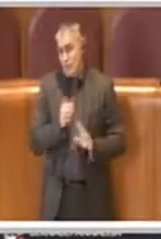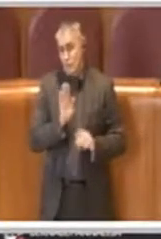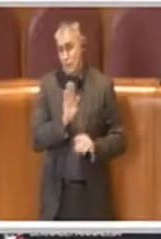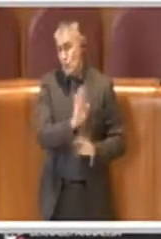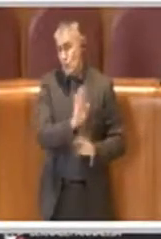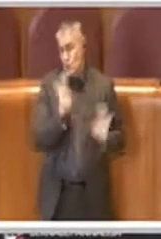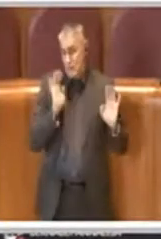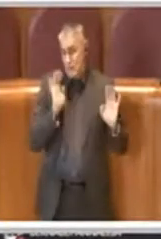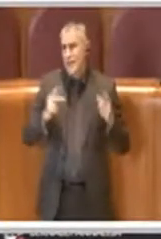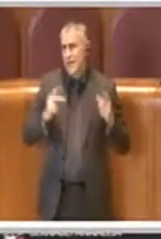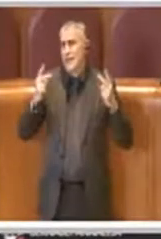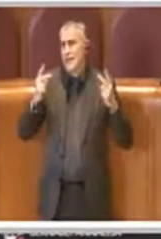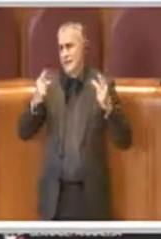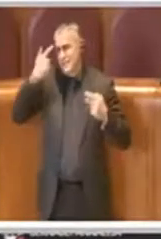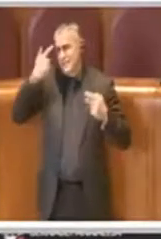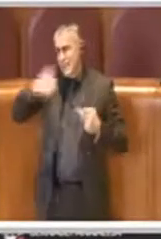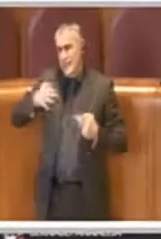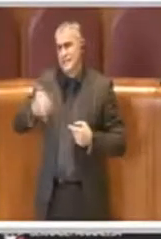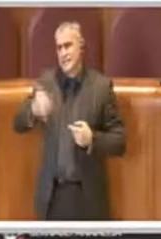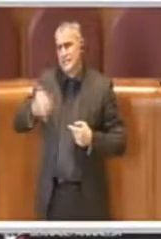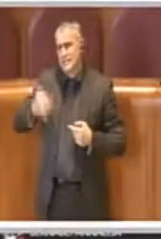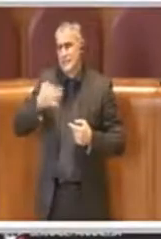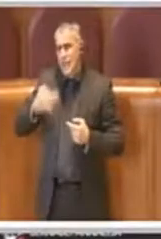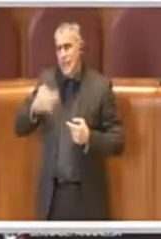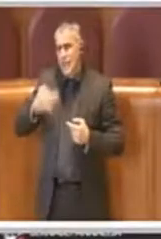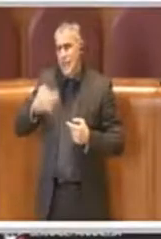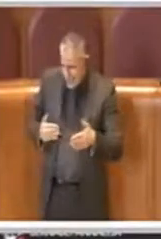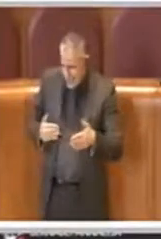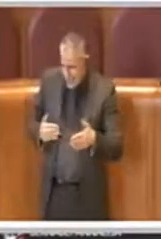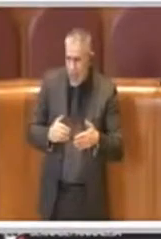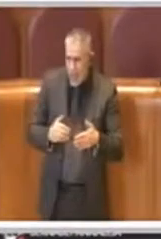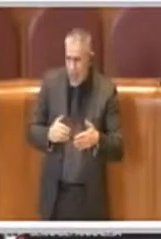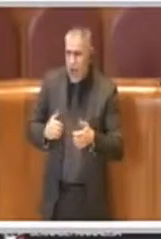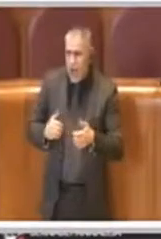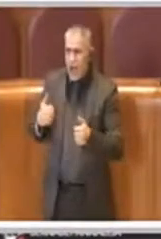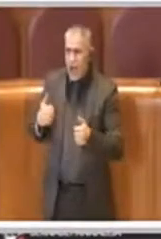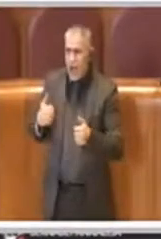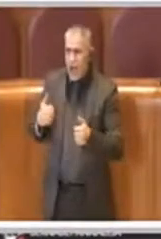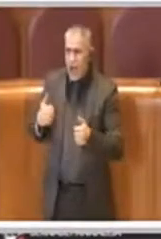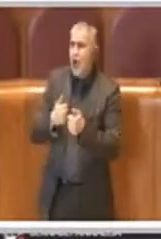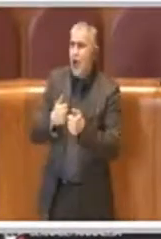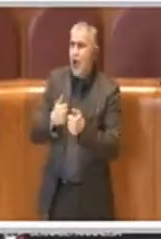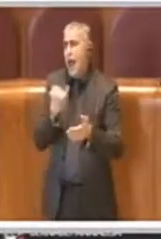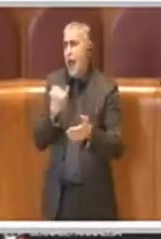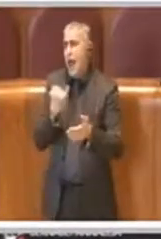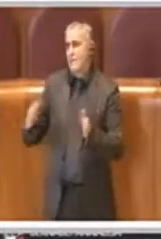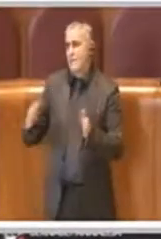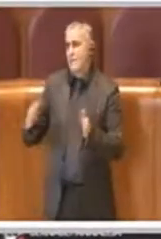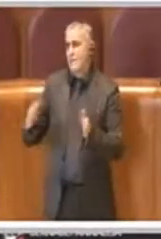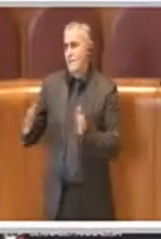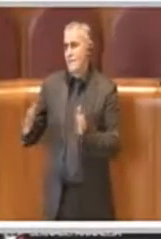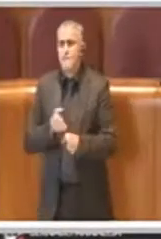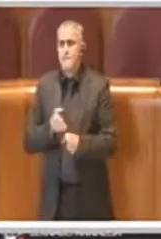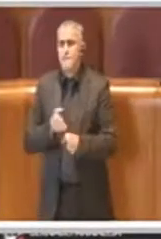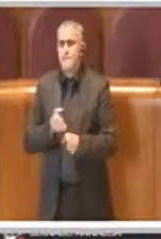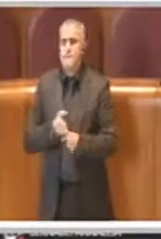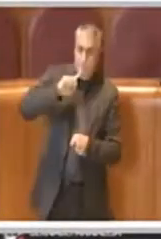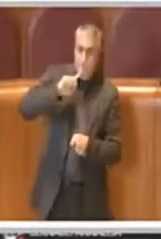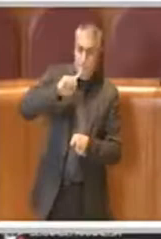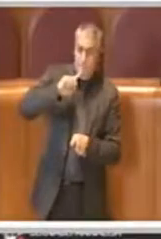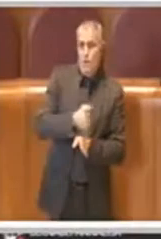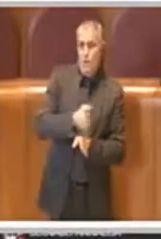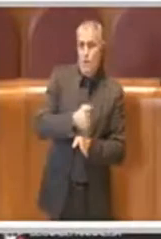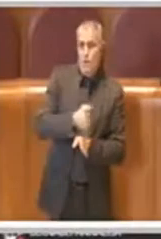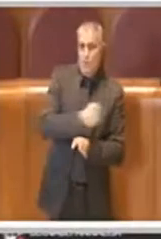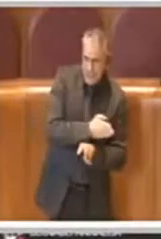tanto queste partite andavano chiuse entro la fine dell'anno, ci si poteva e doveva pensare prima. Avevamo lanciato anche